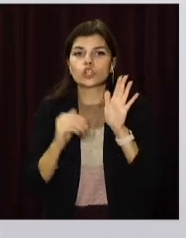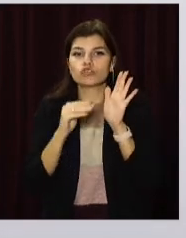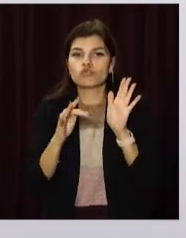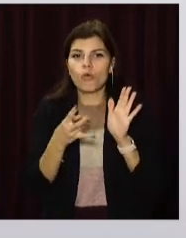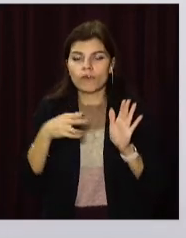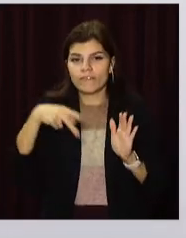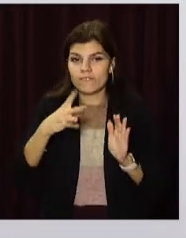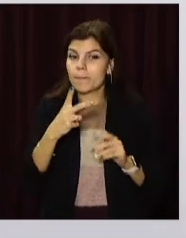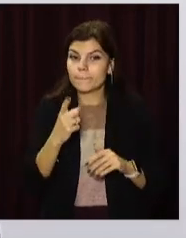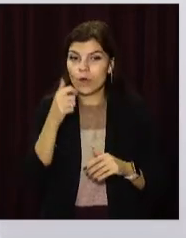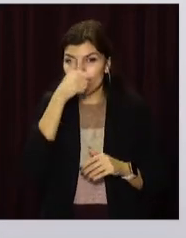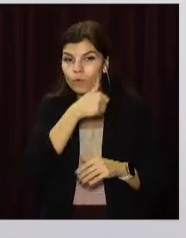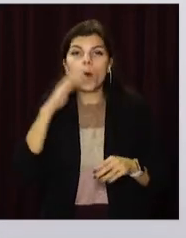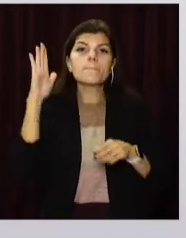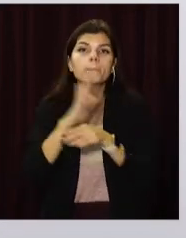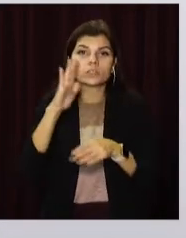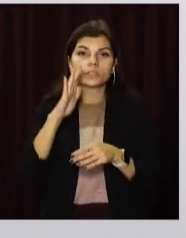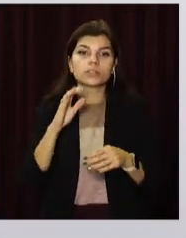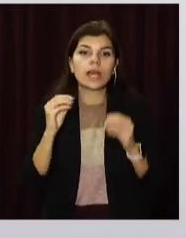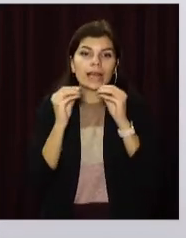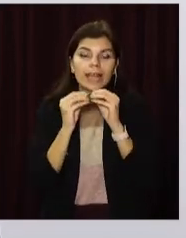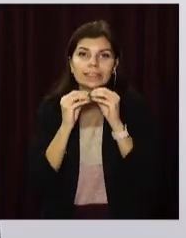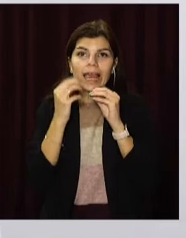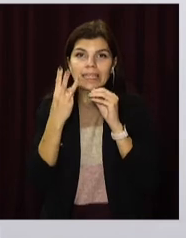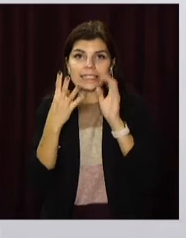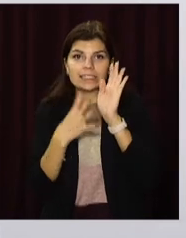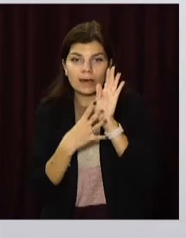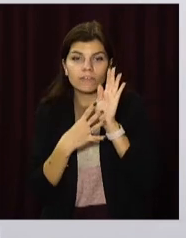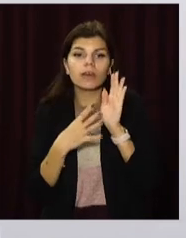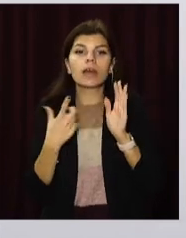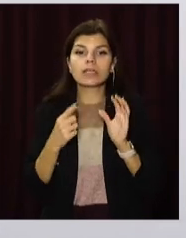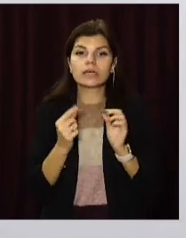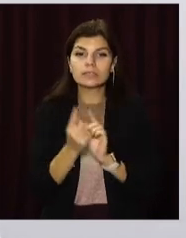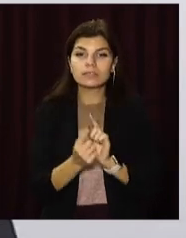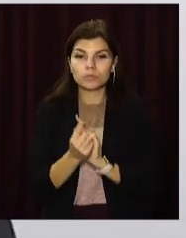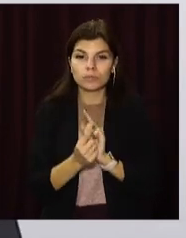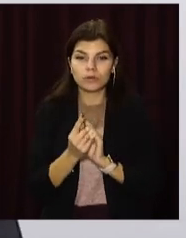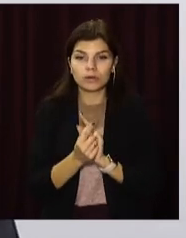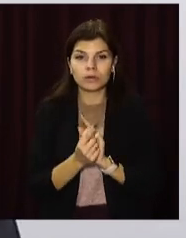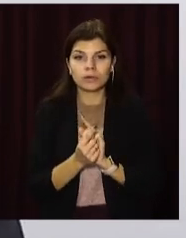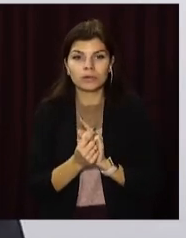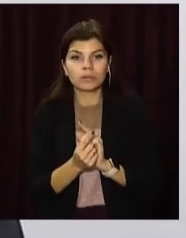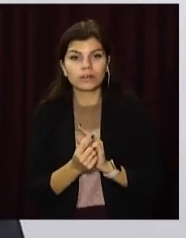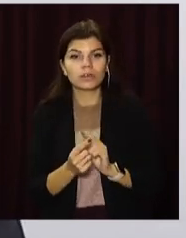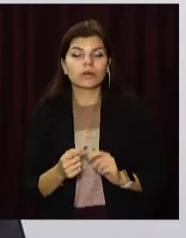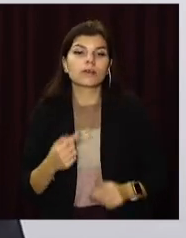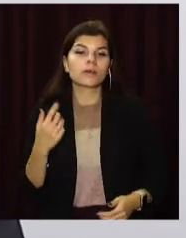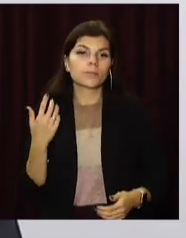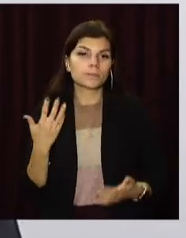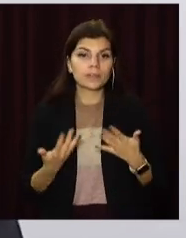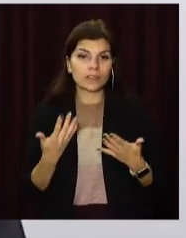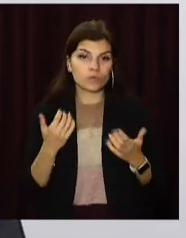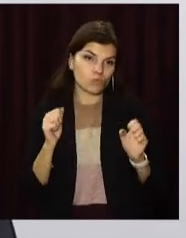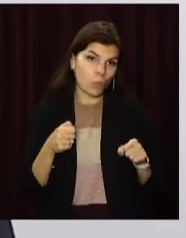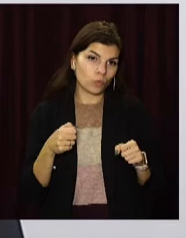6 жовтня 2021 року постанова 1039. Де були зміни до такс, якщо можна